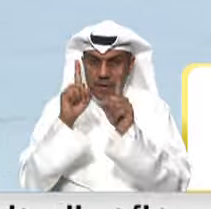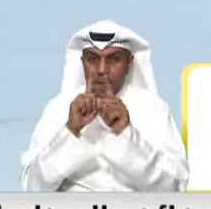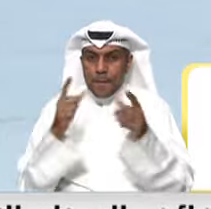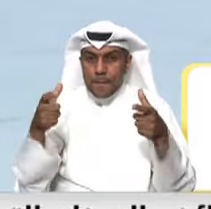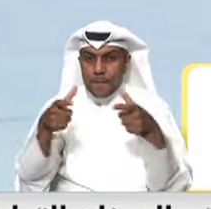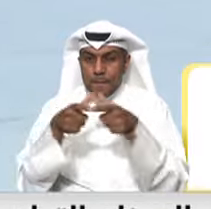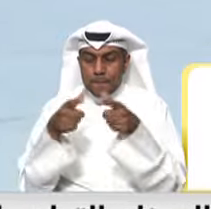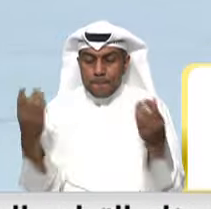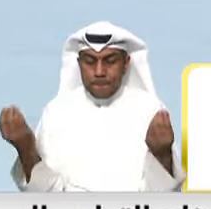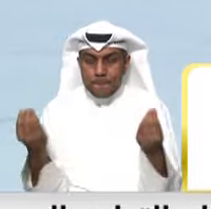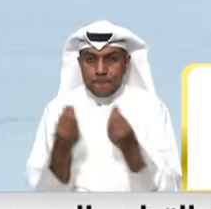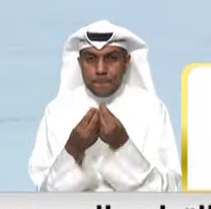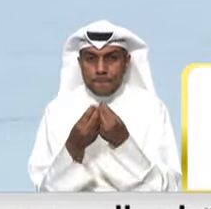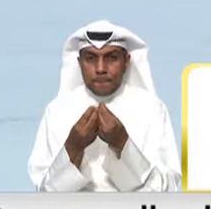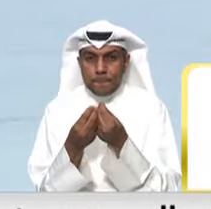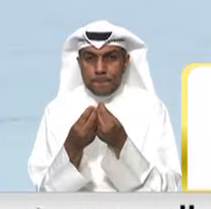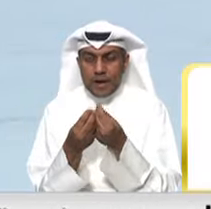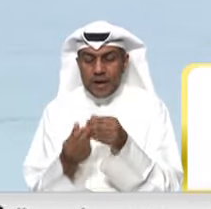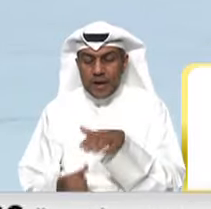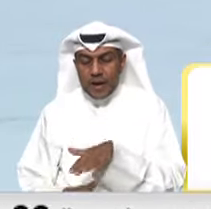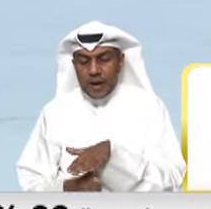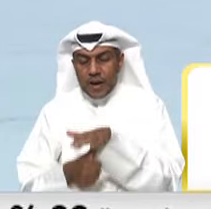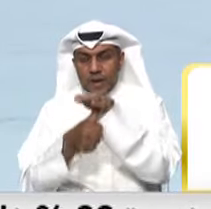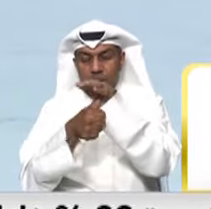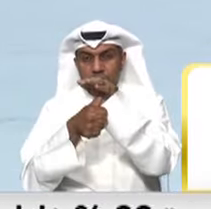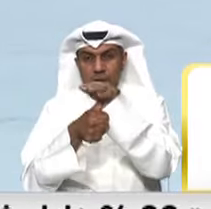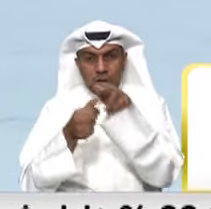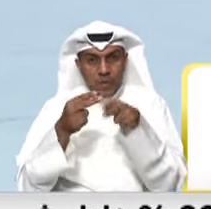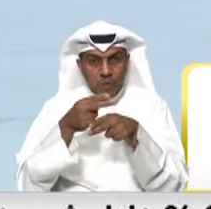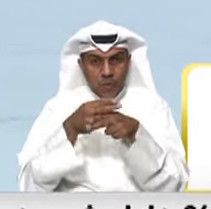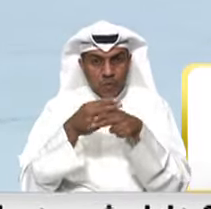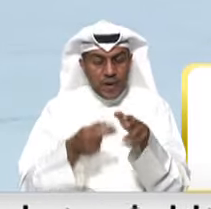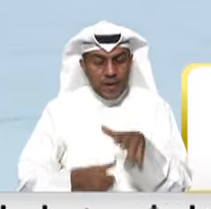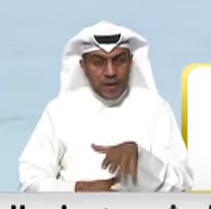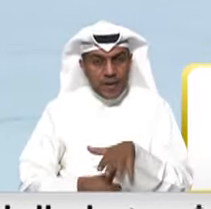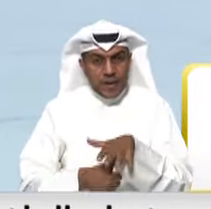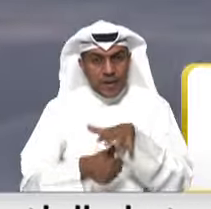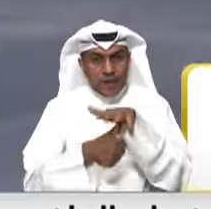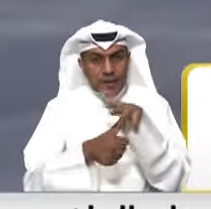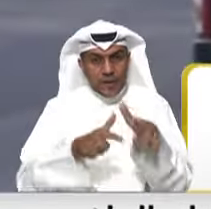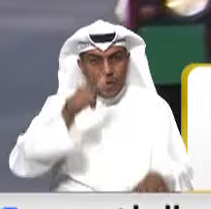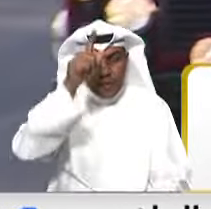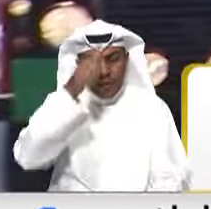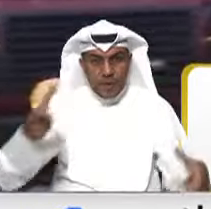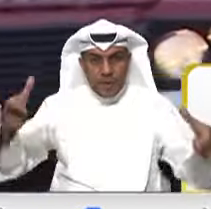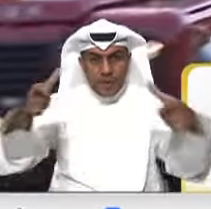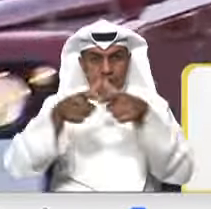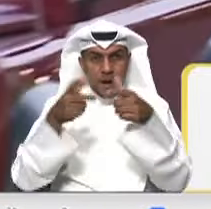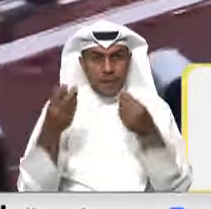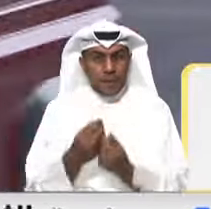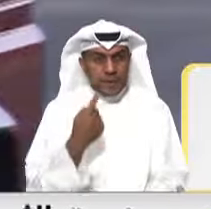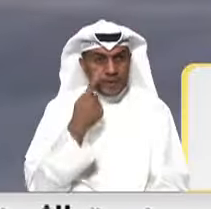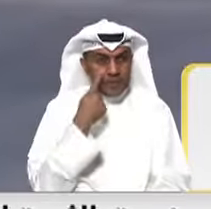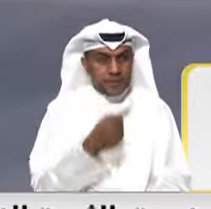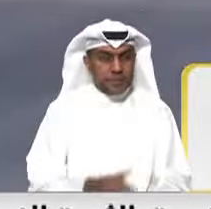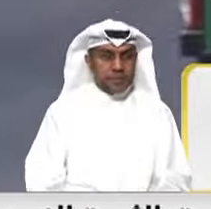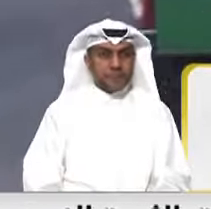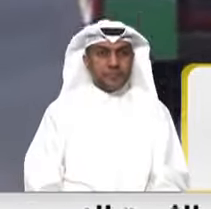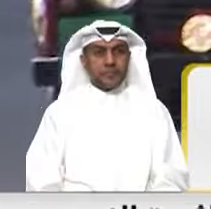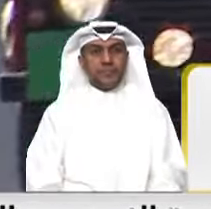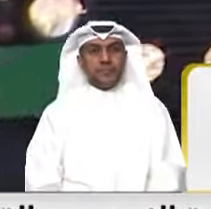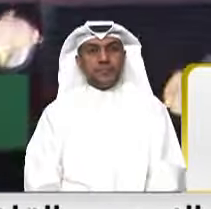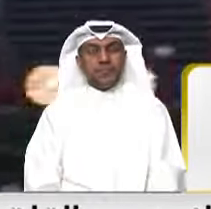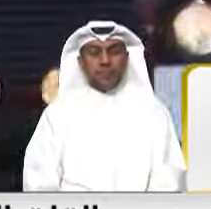البلدين والتي تناقلتها وسائل الاعلام بكل تفاصيلها على نطاق واسع حضيت زياره